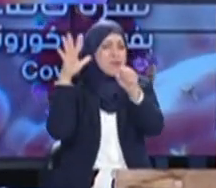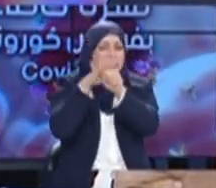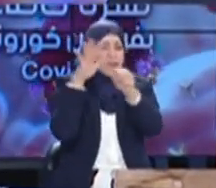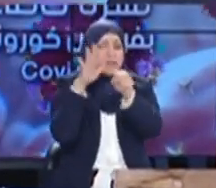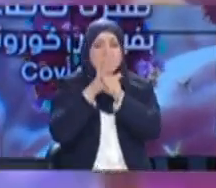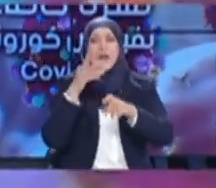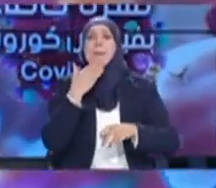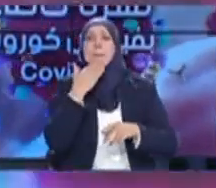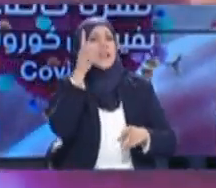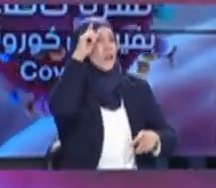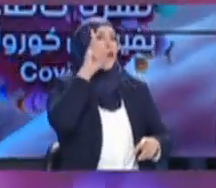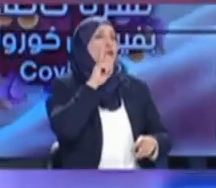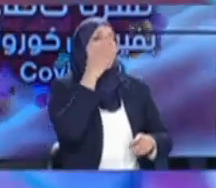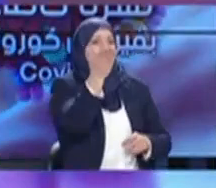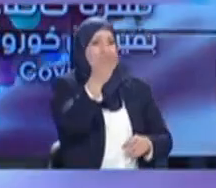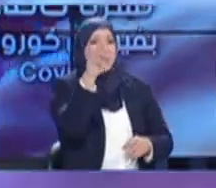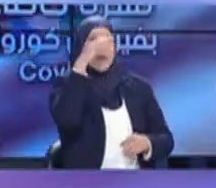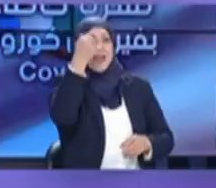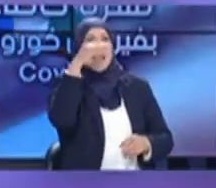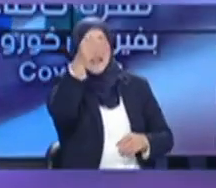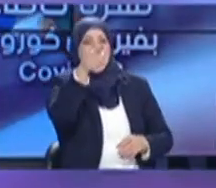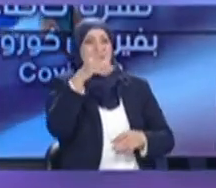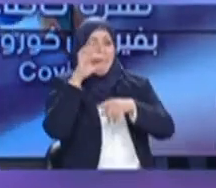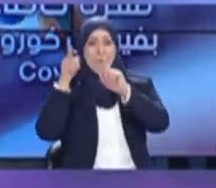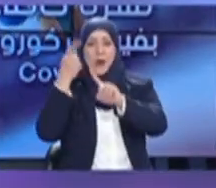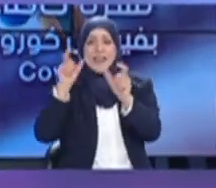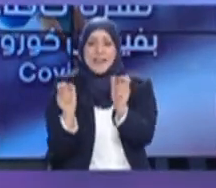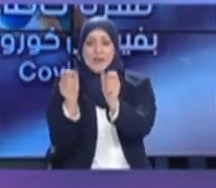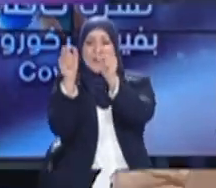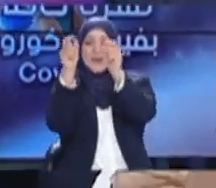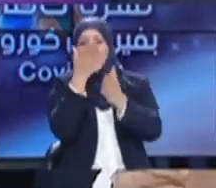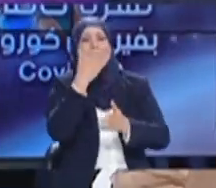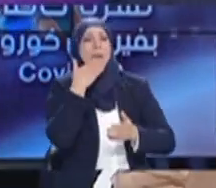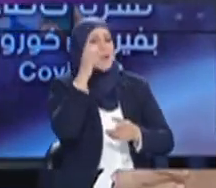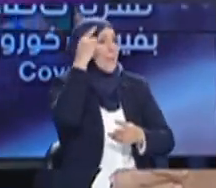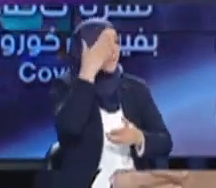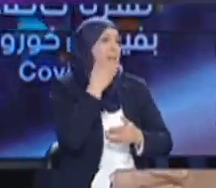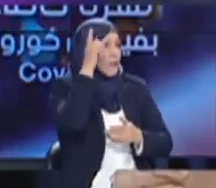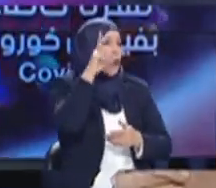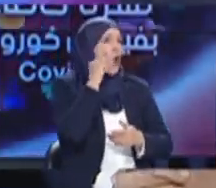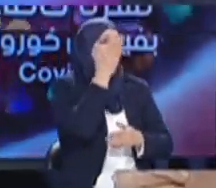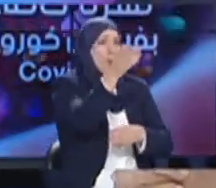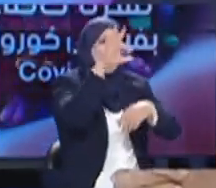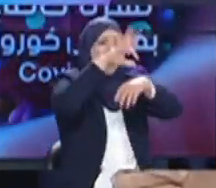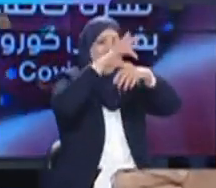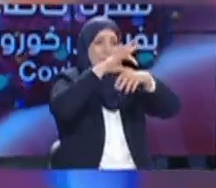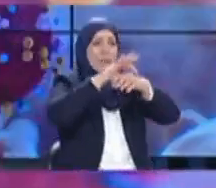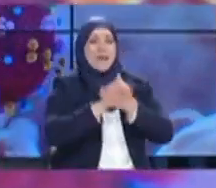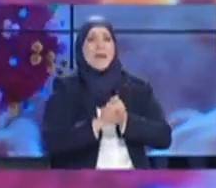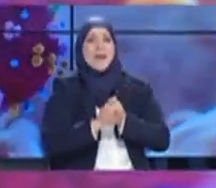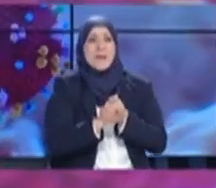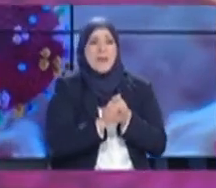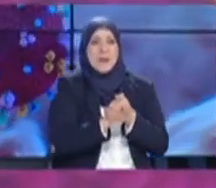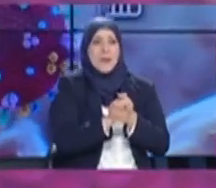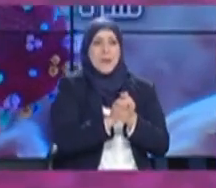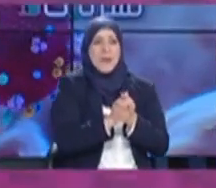ريم عبد الملك على قبولك دعوه حضورك معنا. شو جزيل لك دكتور صلاح بلك حلو على التوضيحات اللي